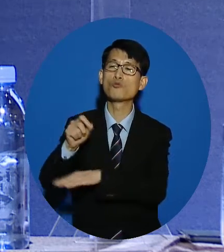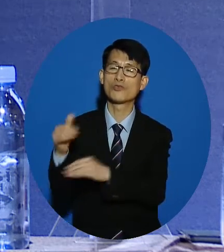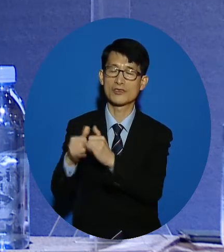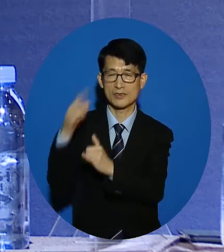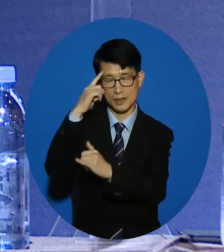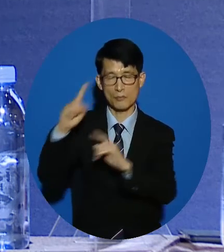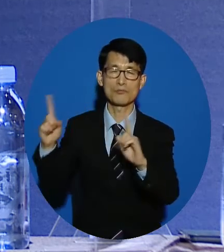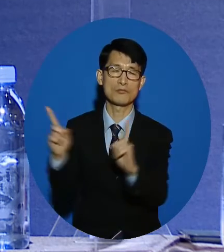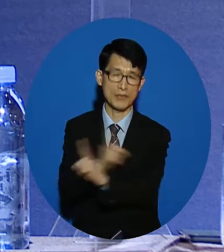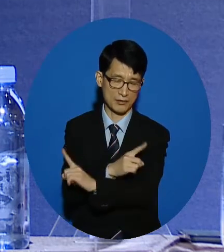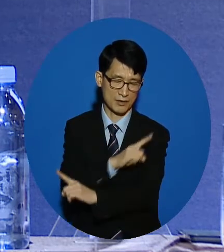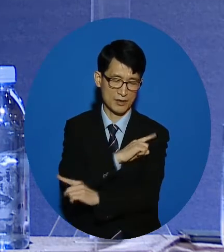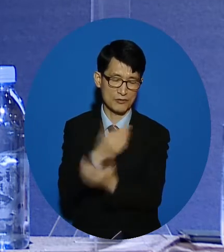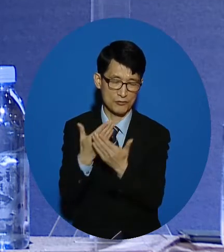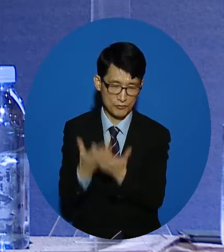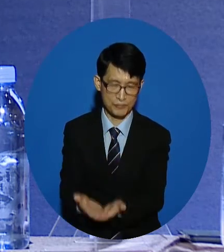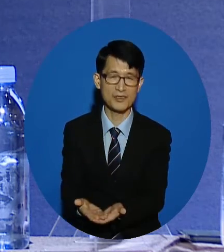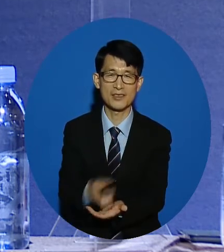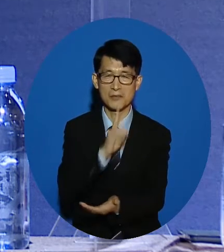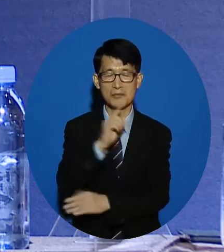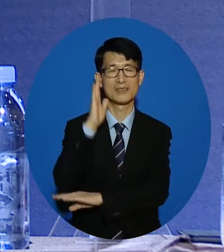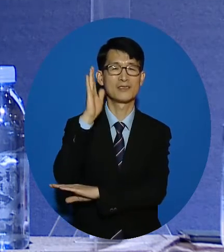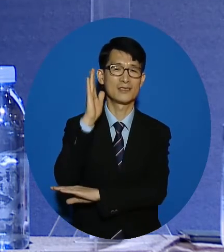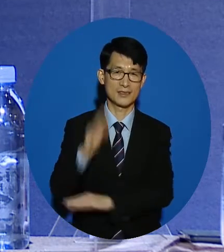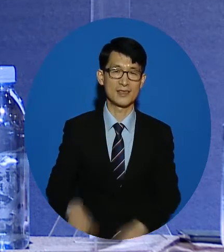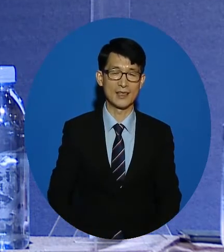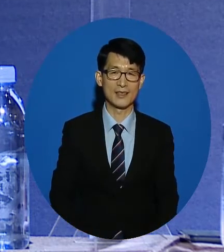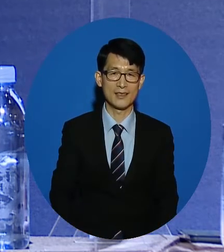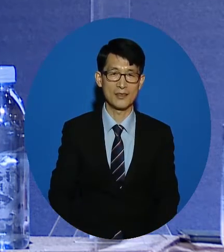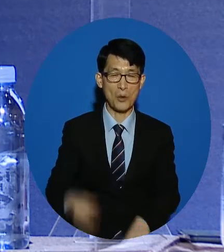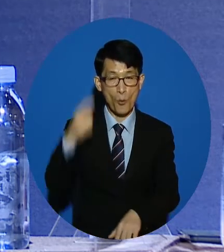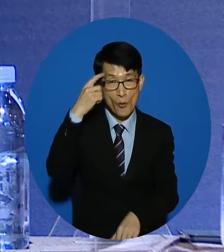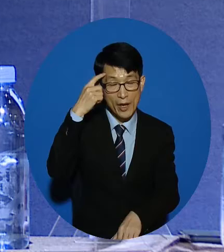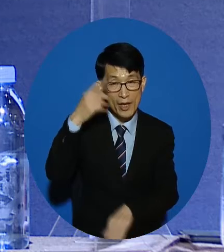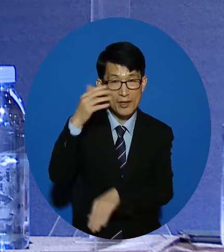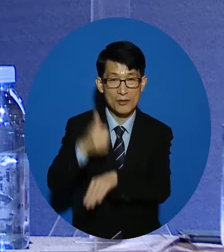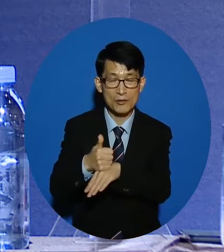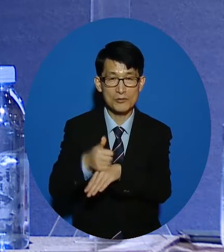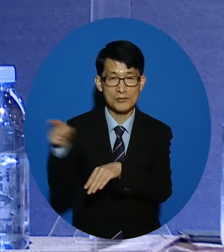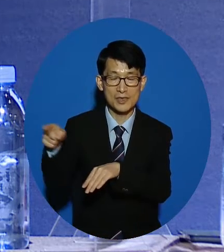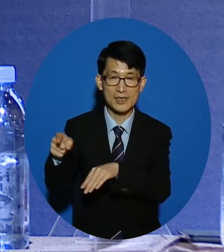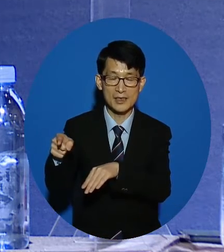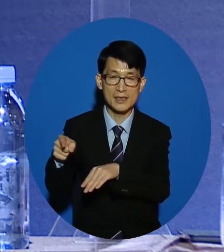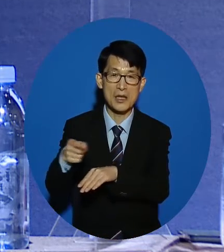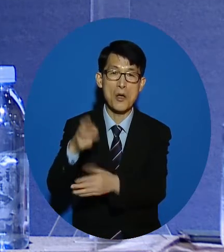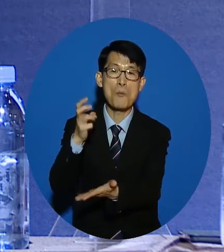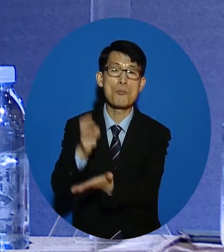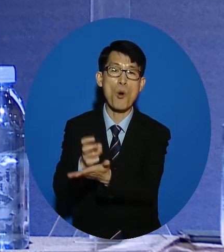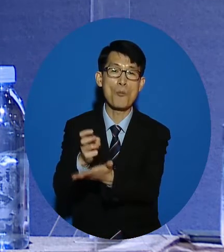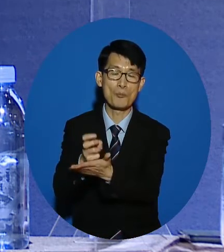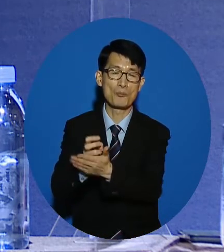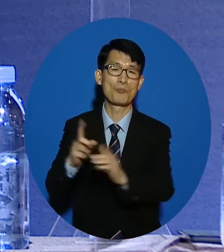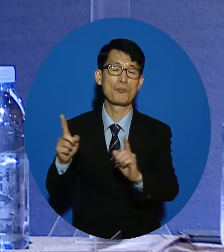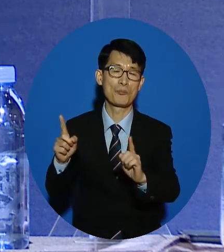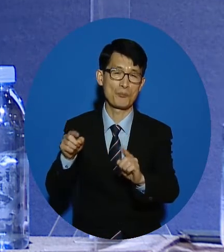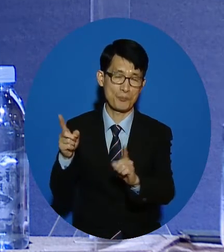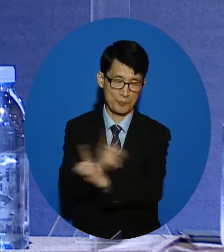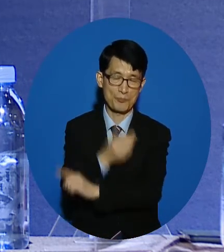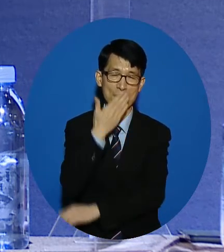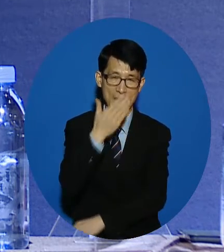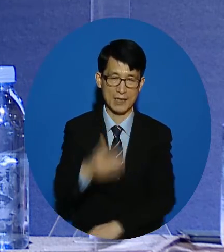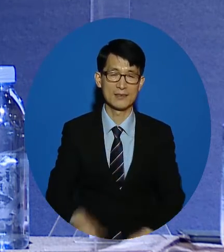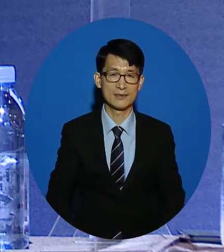아주 인상 깊었습니다. 그래야 제도가 바뀔 수 있으니까 그렇게 말씀해 주신 것 같고요. 말씀 잘 들었고